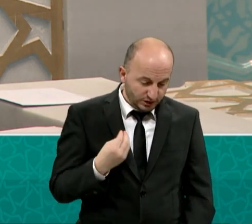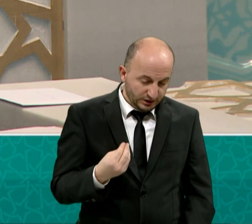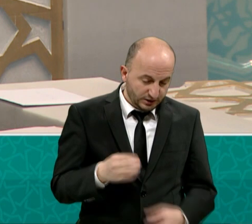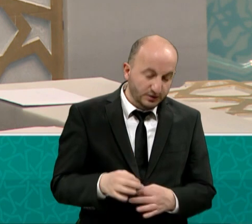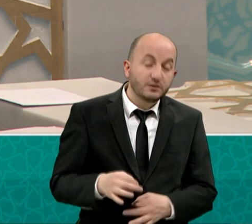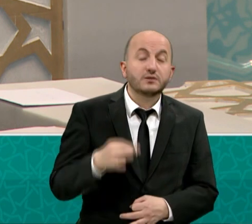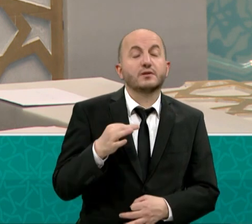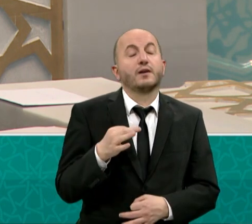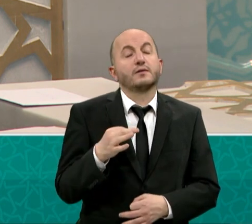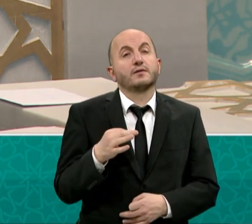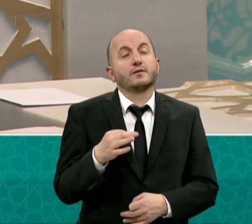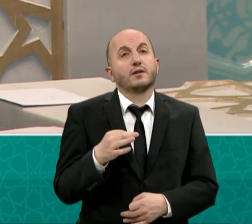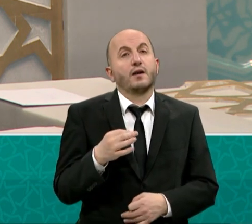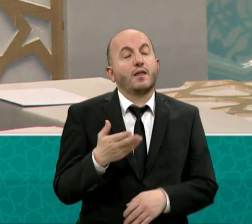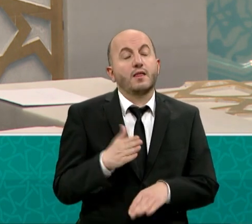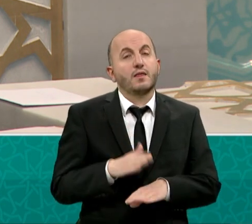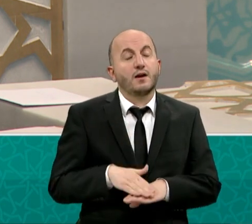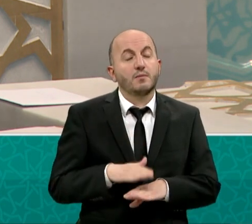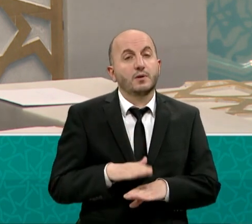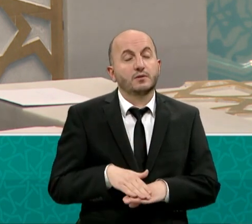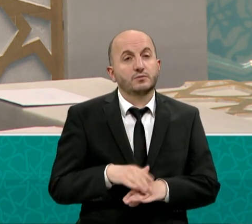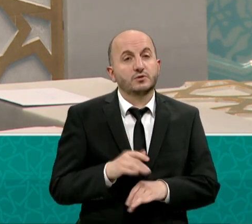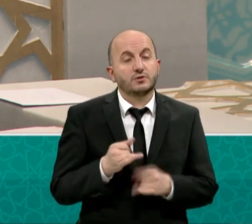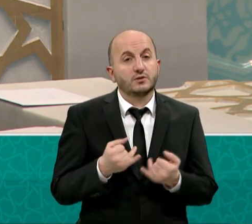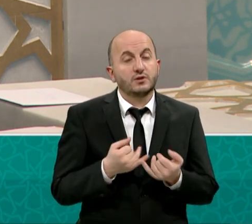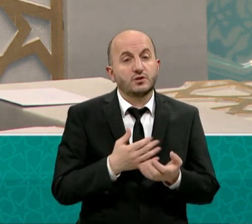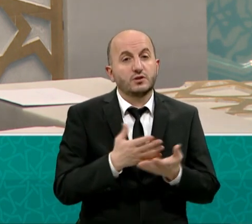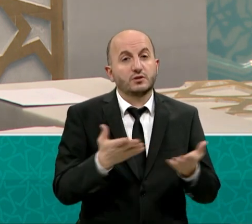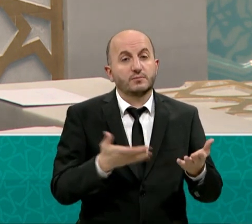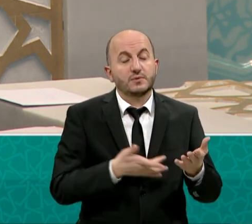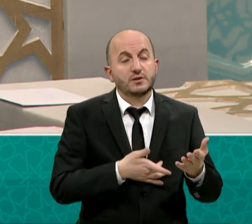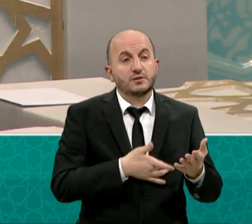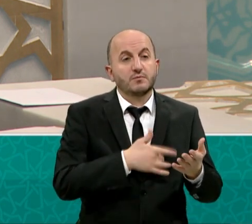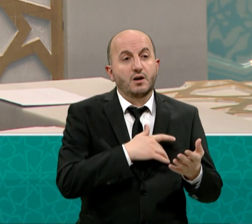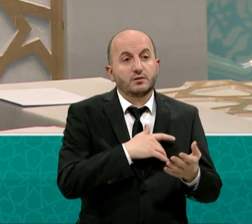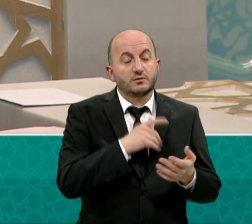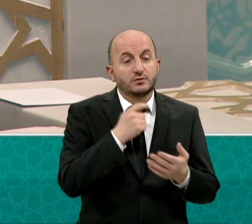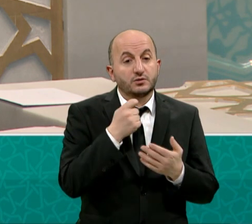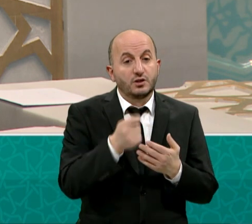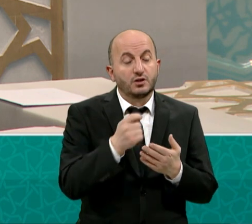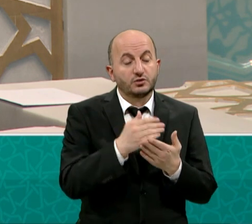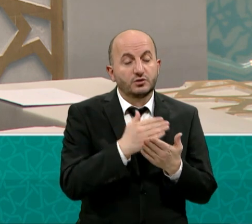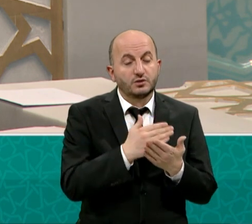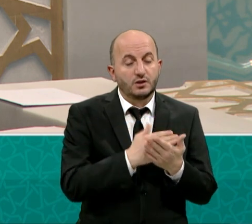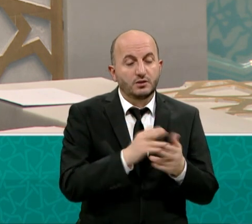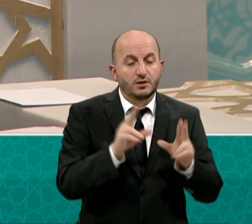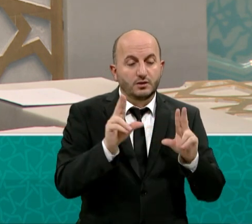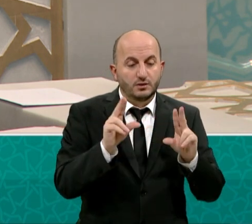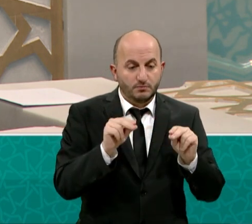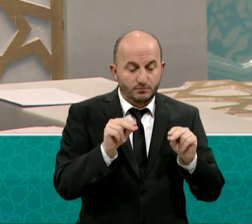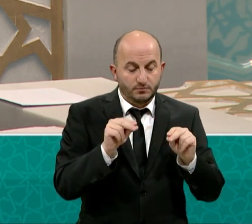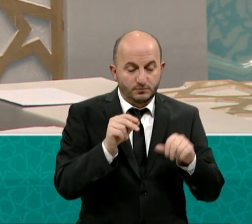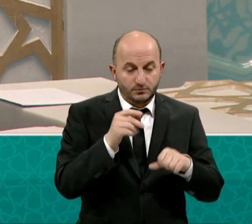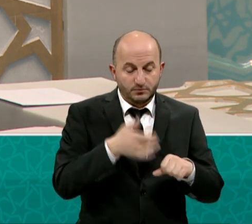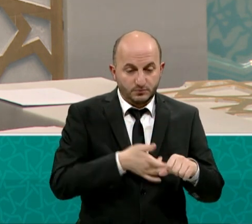insan ne yaparmış kardeşlerim? İman esaslarına bir kere tam olarak iman eder.